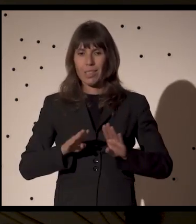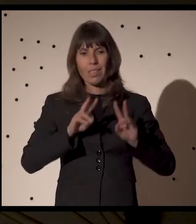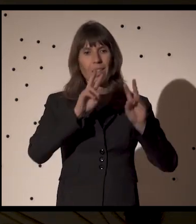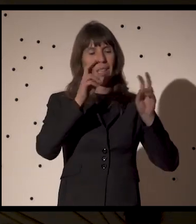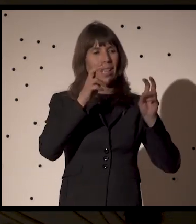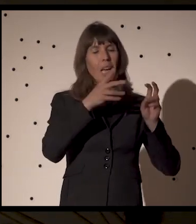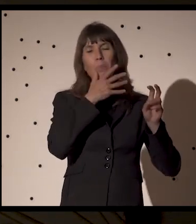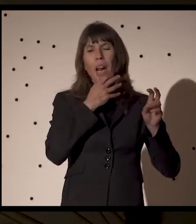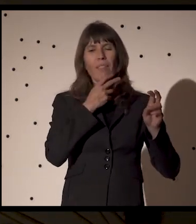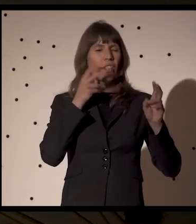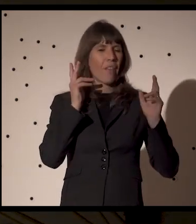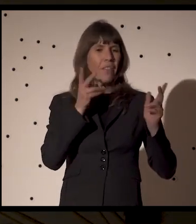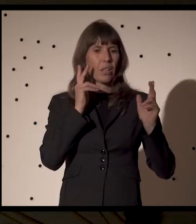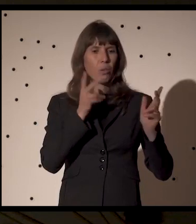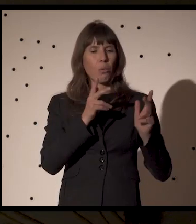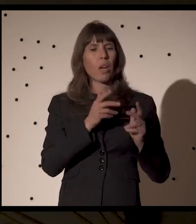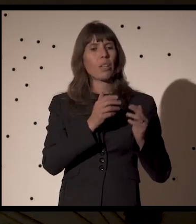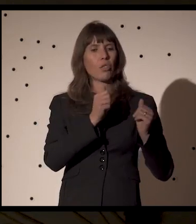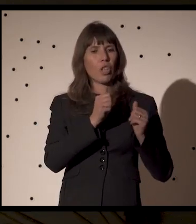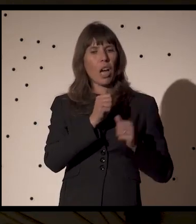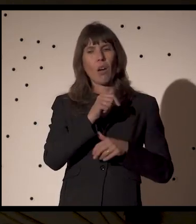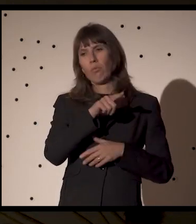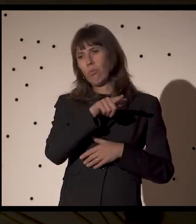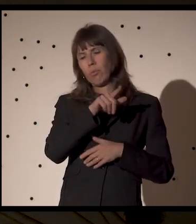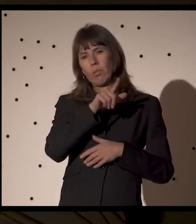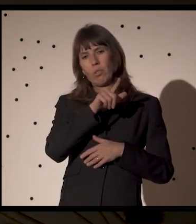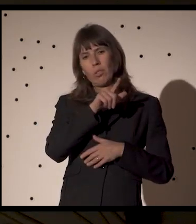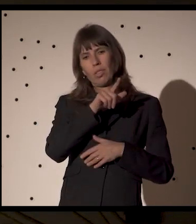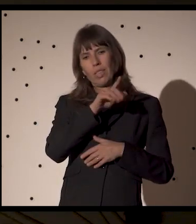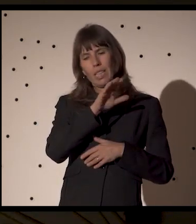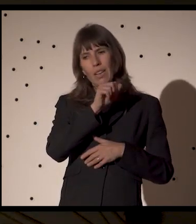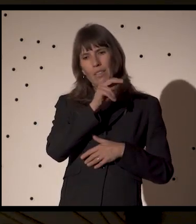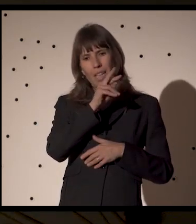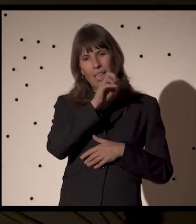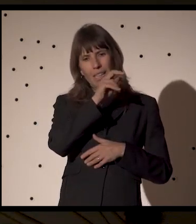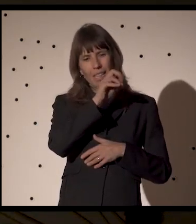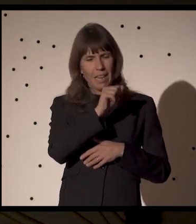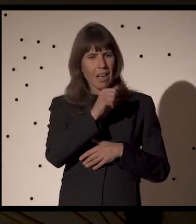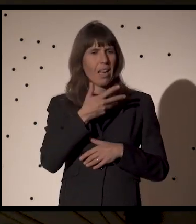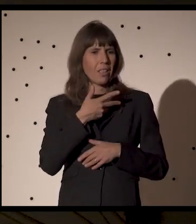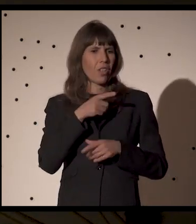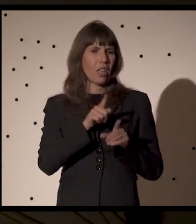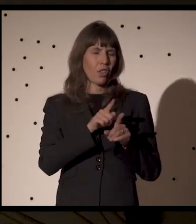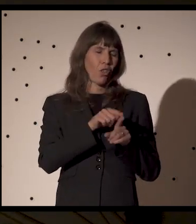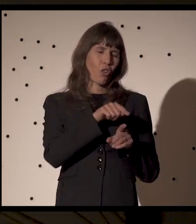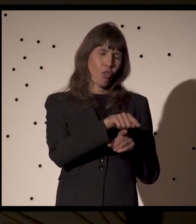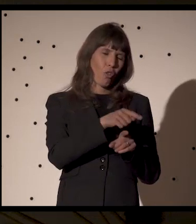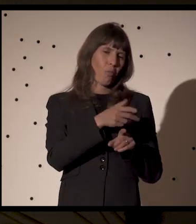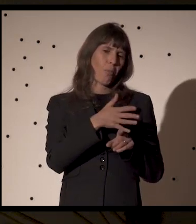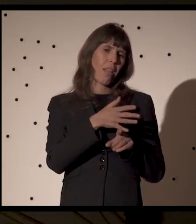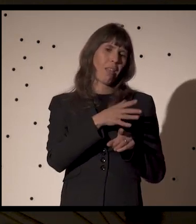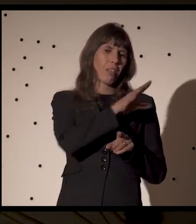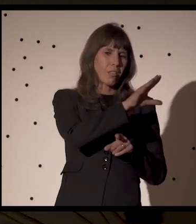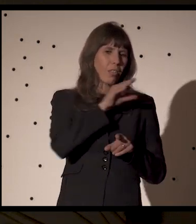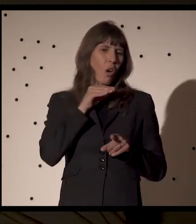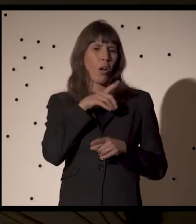caverna si tratta di una riscrittura della favola pirandelliana di ciaula scopre la luna contaminato col mito della caverna platonico per